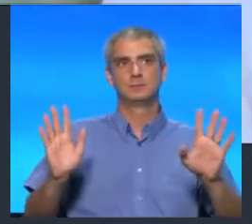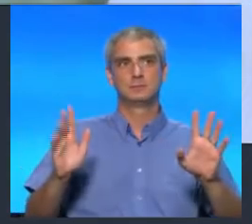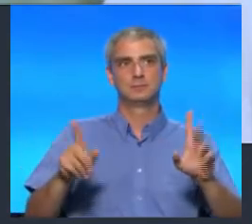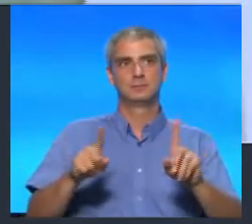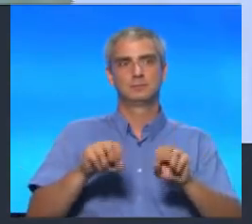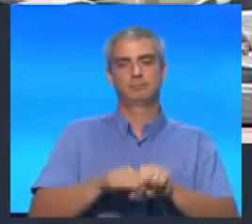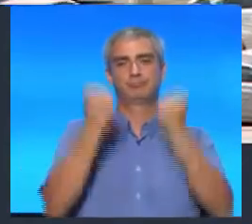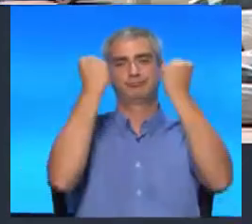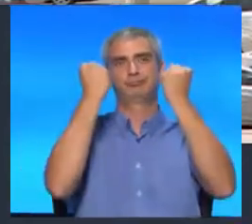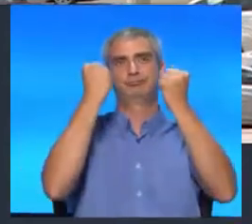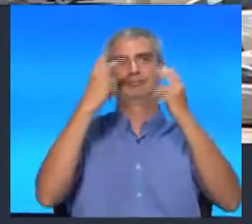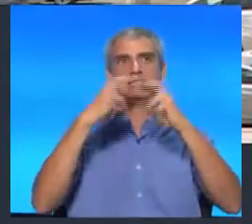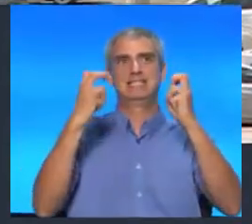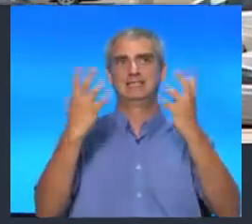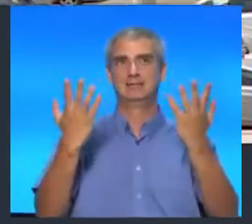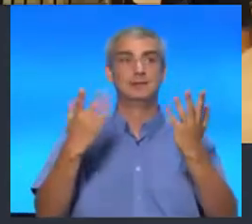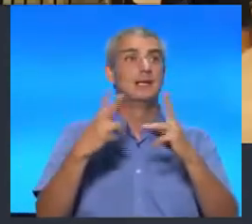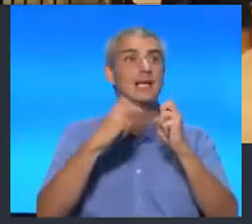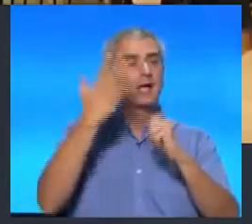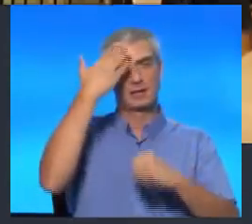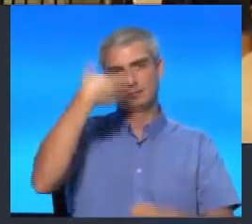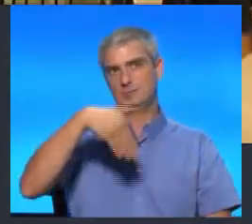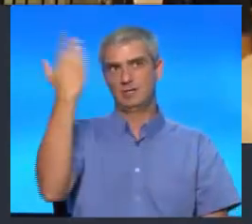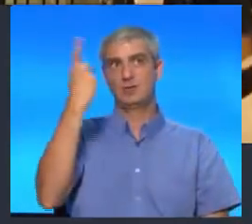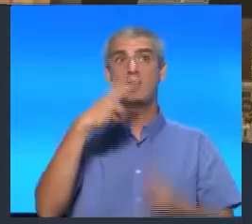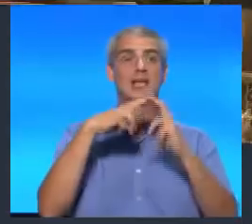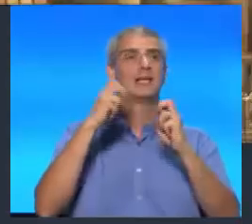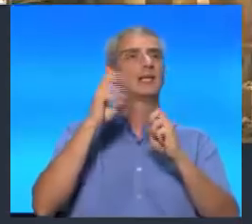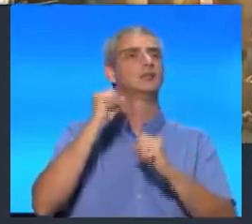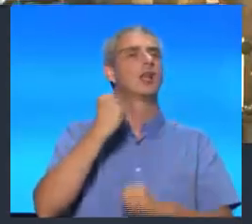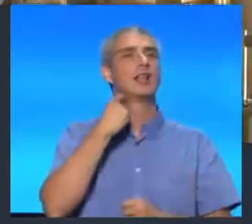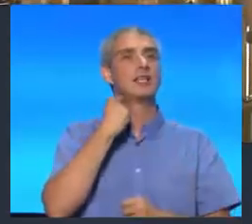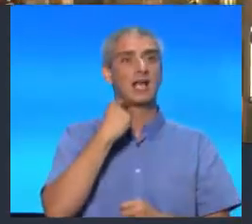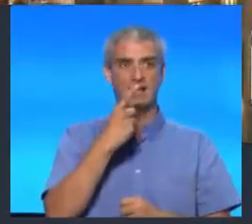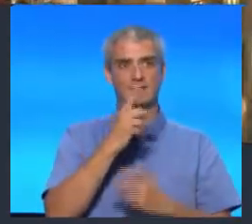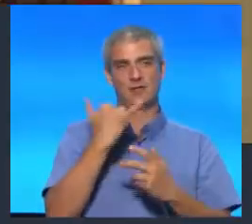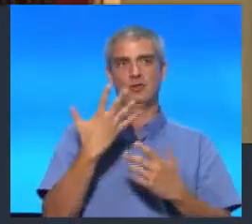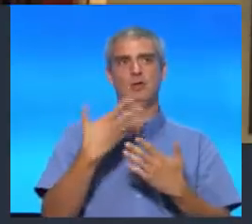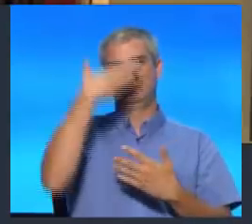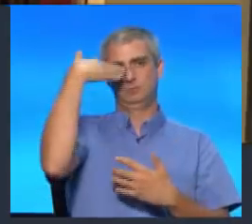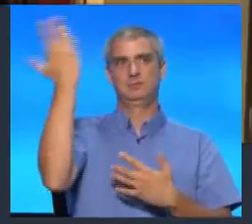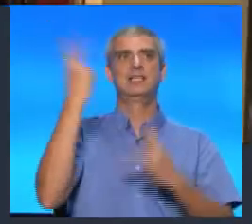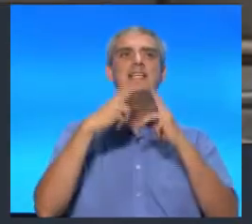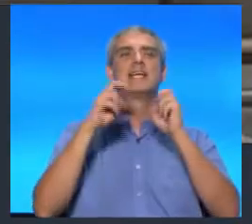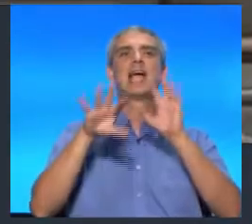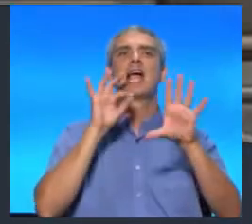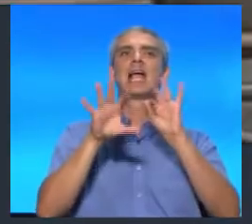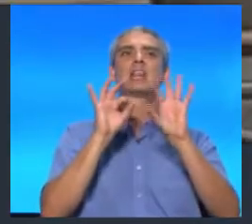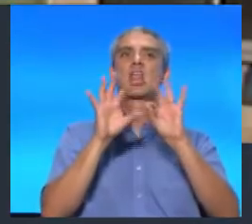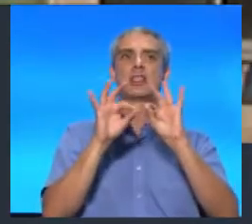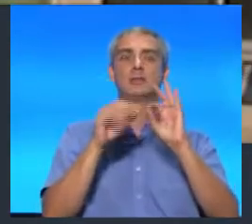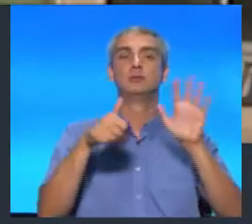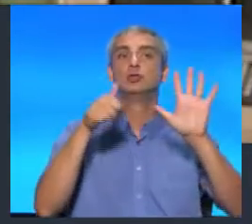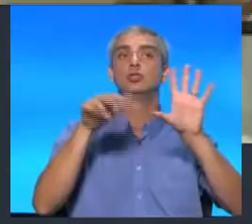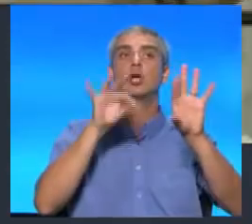גורם לשבץ עירוני. העיר שהייתה ידועה פעם כעיר היקב והקרמים, זוכה היום לתואר עיר הקניונים. שישה